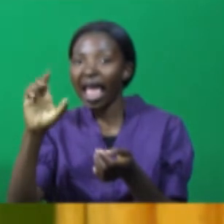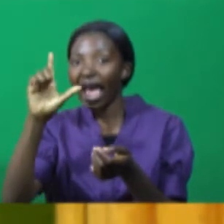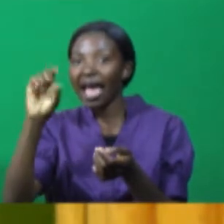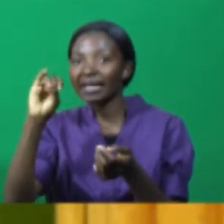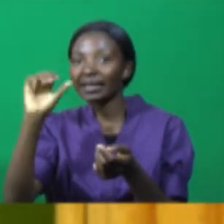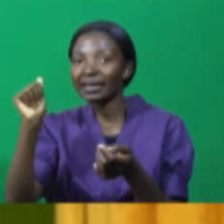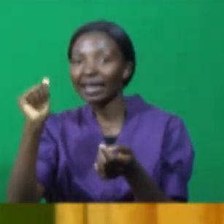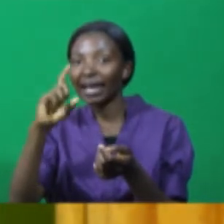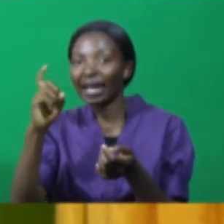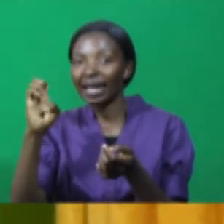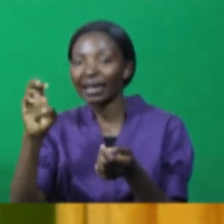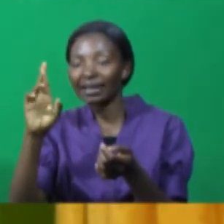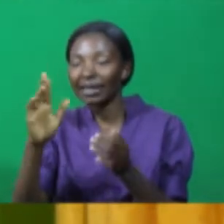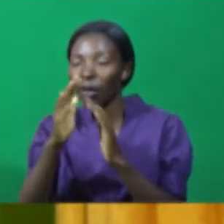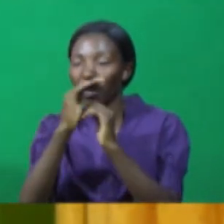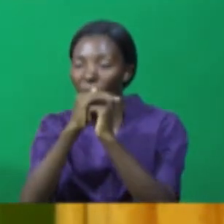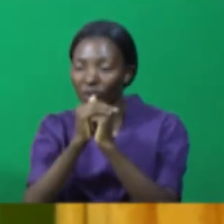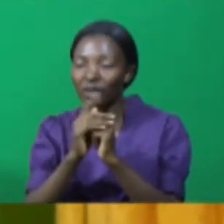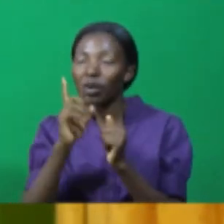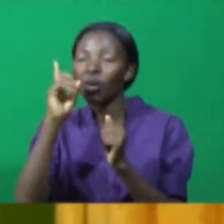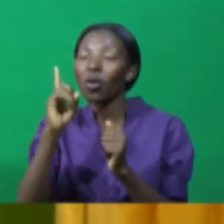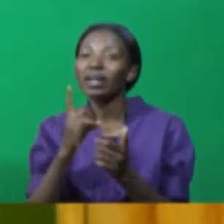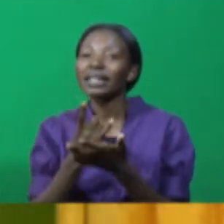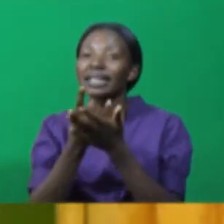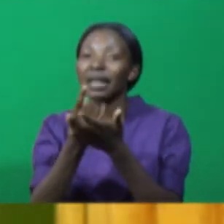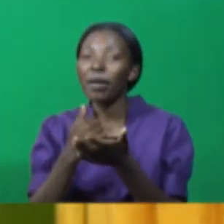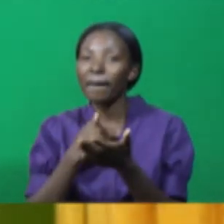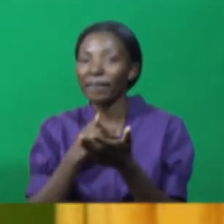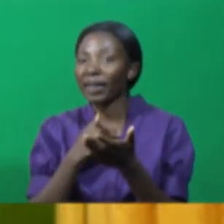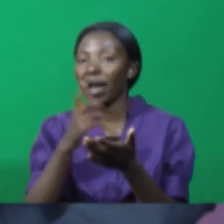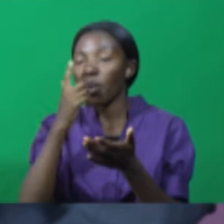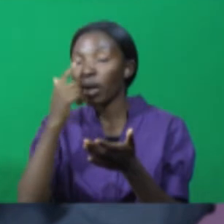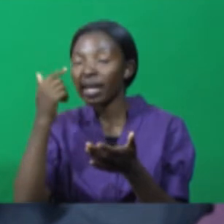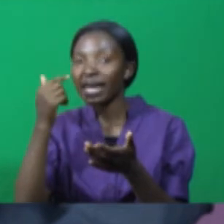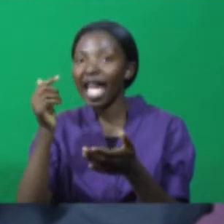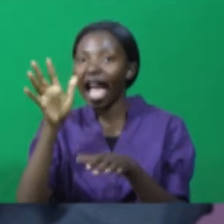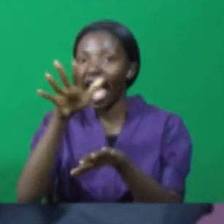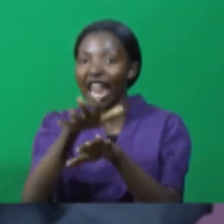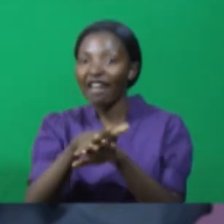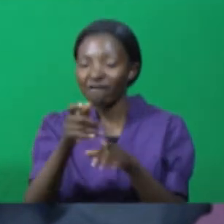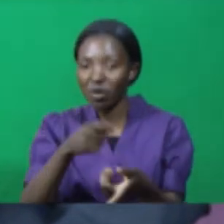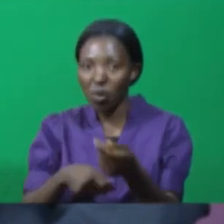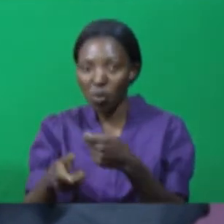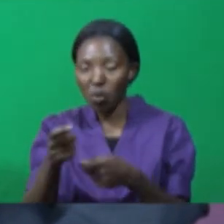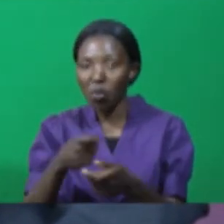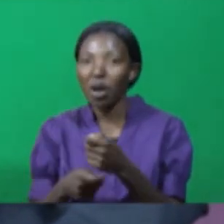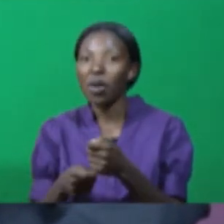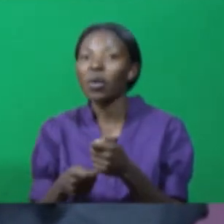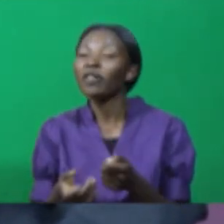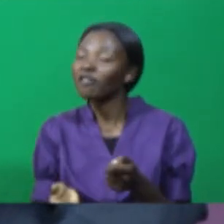Mwari chindibetserai pandichasvika patsime todai todai ende Mwari zvishuwa vakamubatsira akawanira Isaac mukadzi